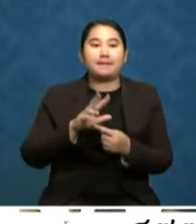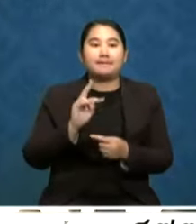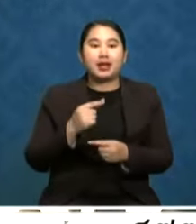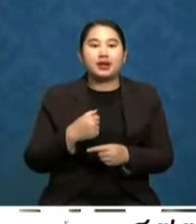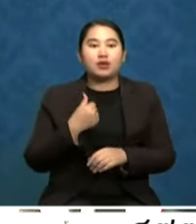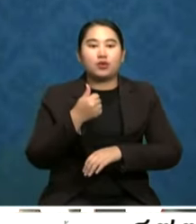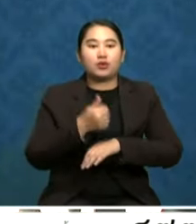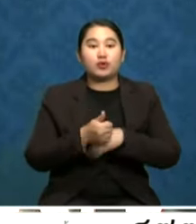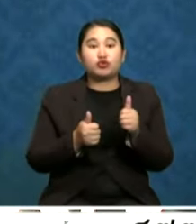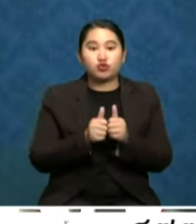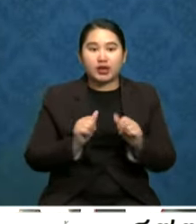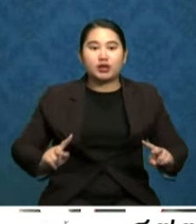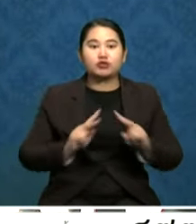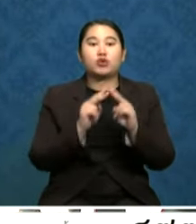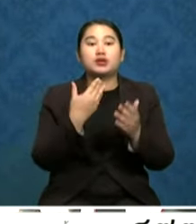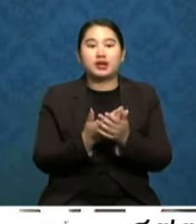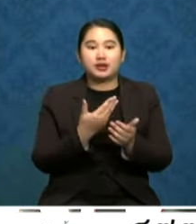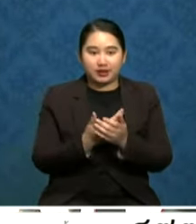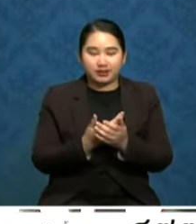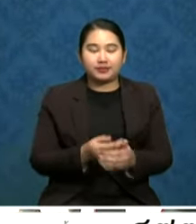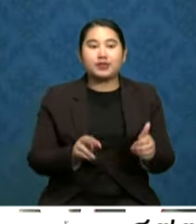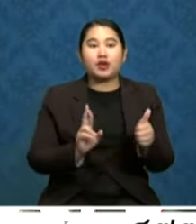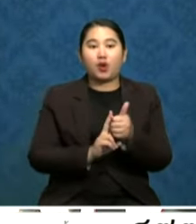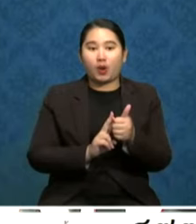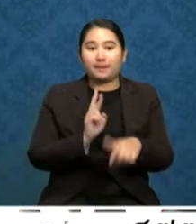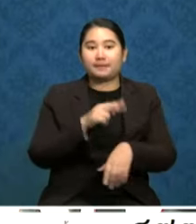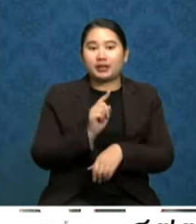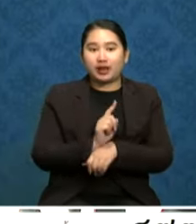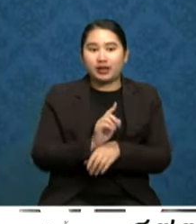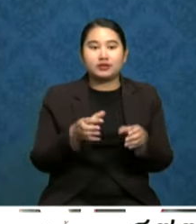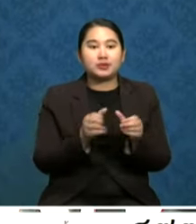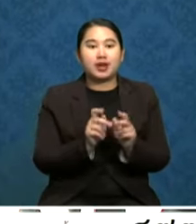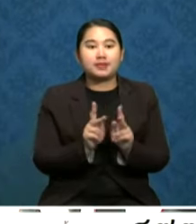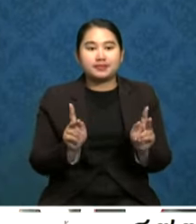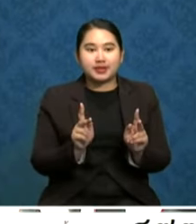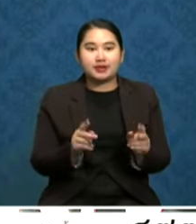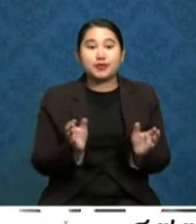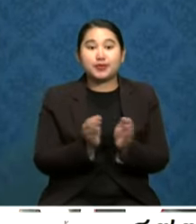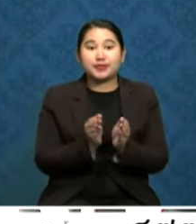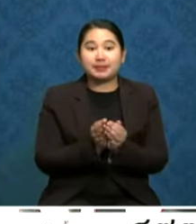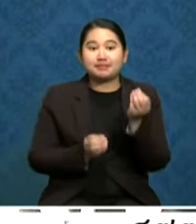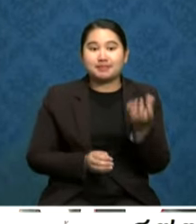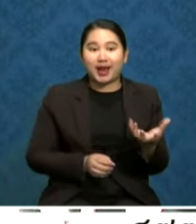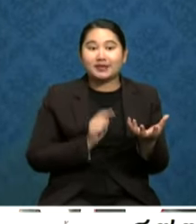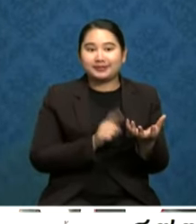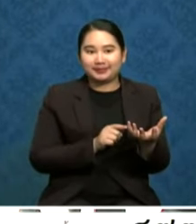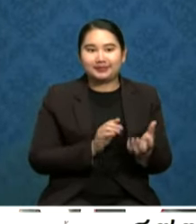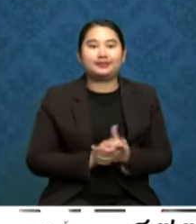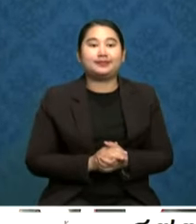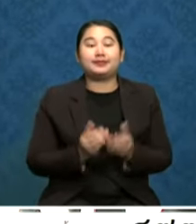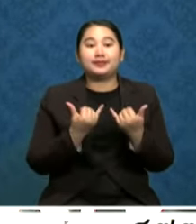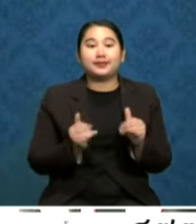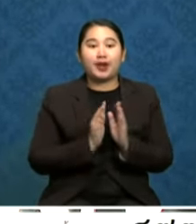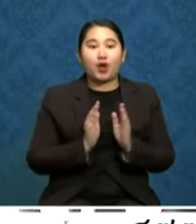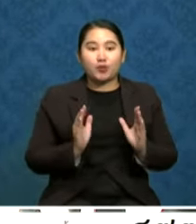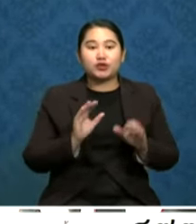คลังในฐานะรองประธานกรรมาธิการเอ่อและกรรมาธิการเสียงข้างมากนะครับต้องกราบขอบพระ